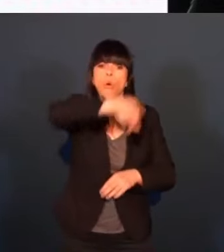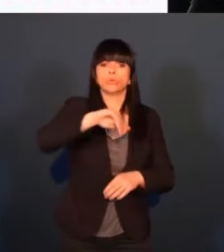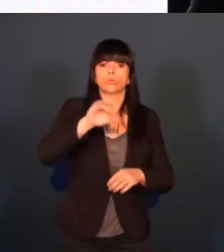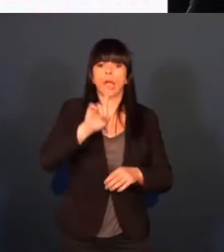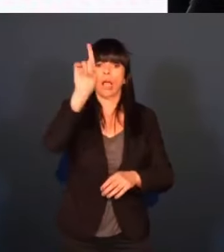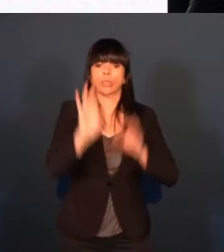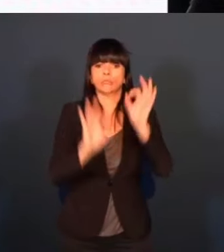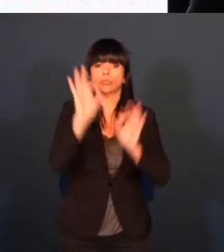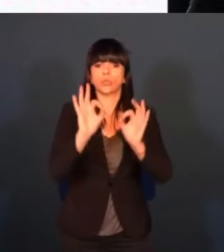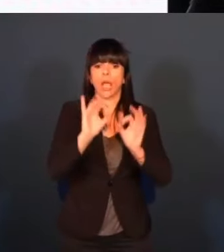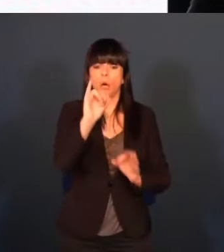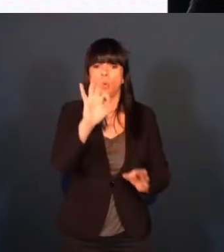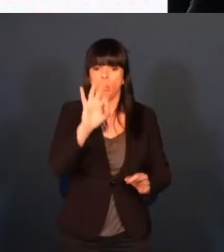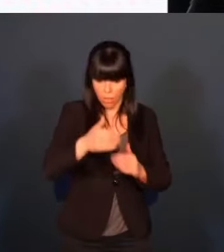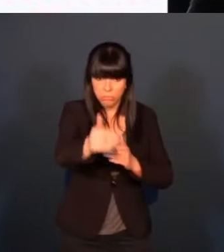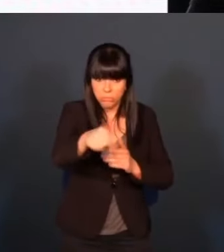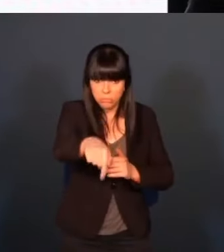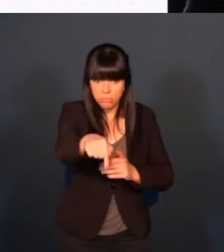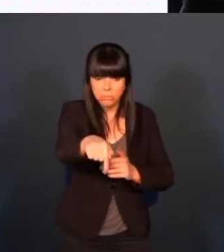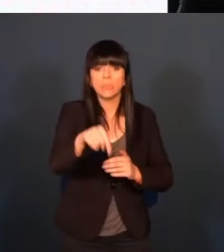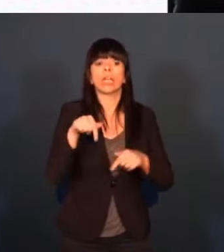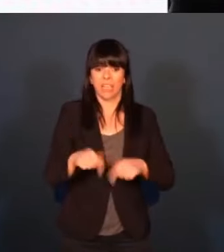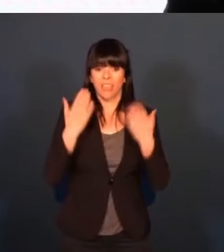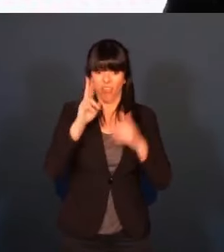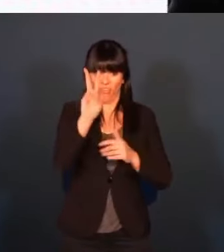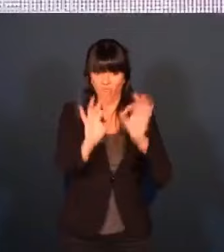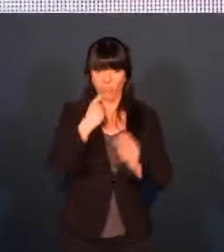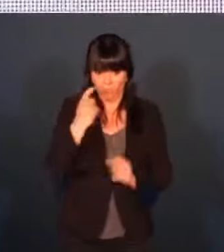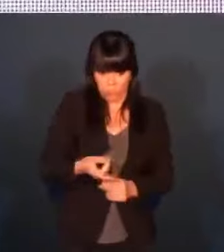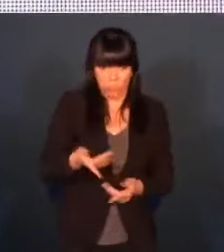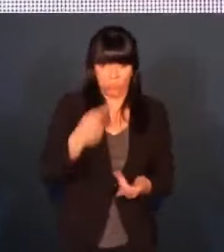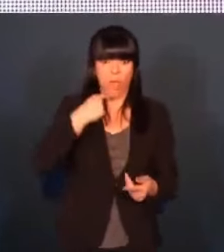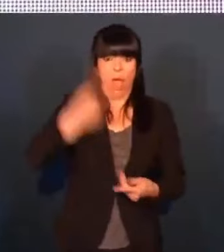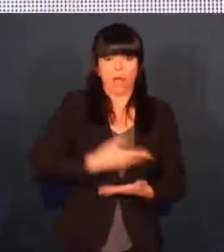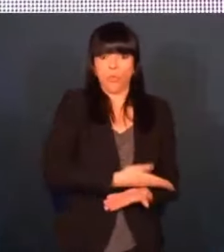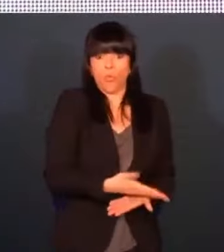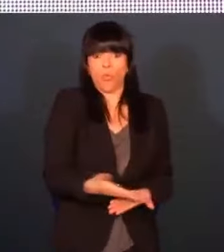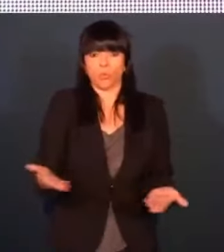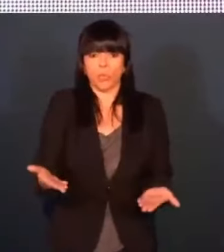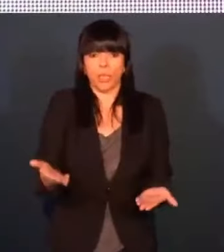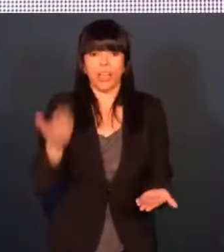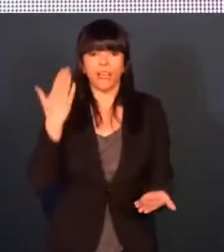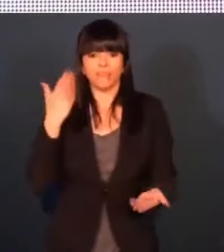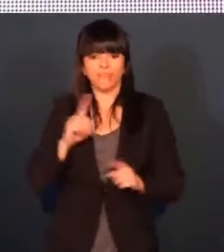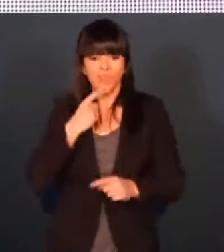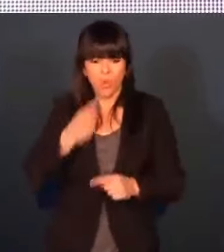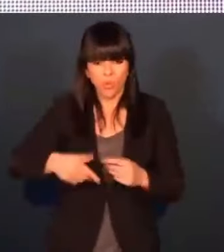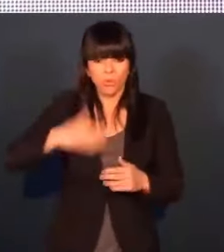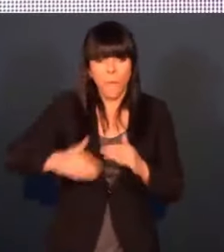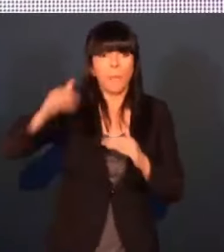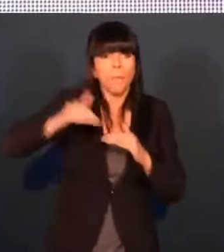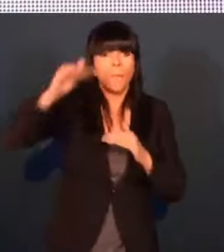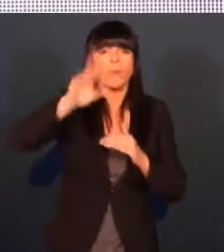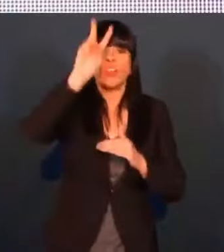от 1 юли. Това са общо над 23% за година, като доходите през тази година нарастат